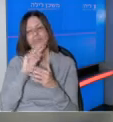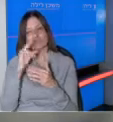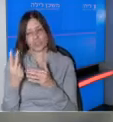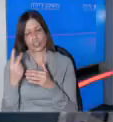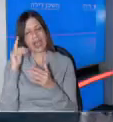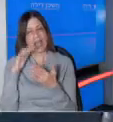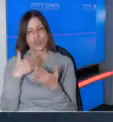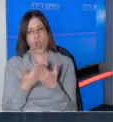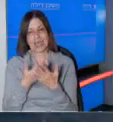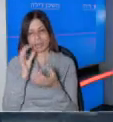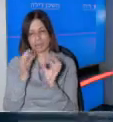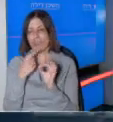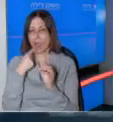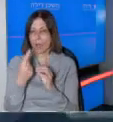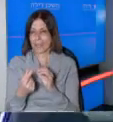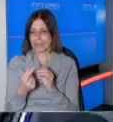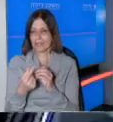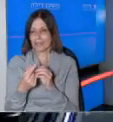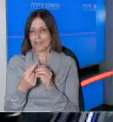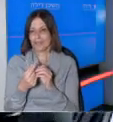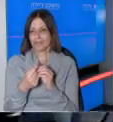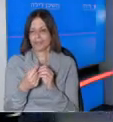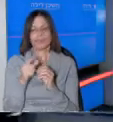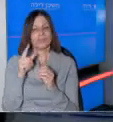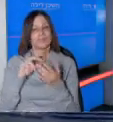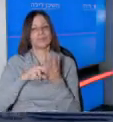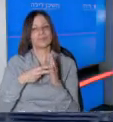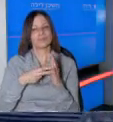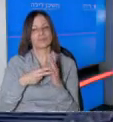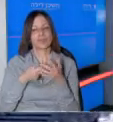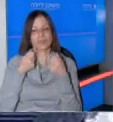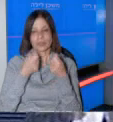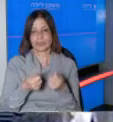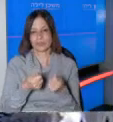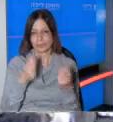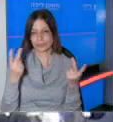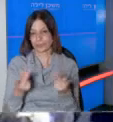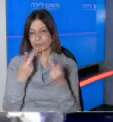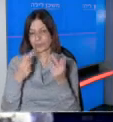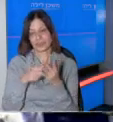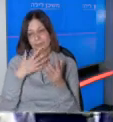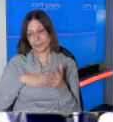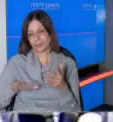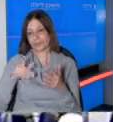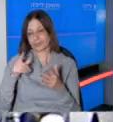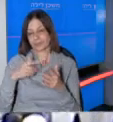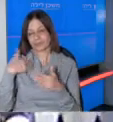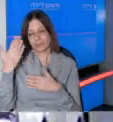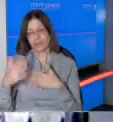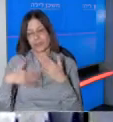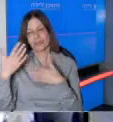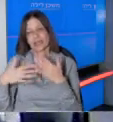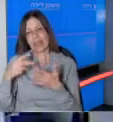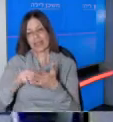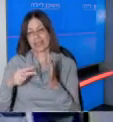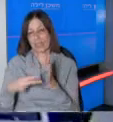היא משנה ליועמ"ש. כן. היא אומרת שבעצם המדיניות האכיפה היא מקלה אל מול הבתים האלה, כי הם בעצם רוצים שזה ילך לתכנון וצופה פני